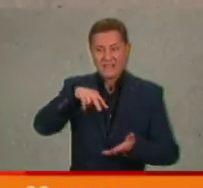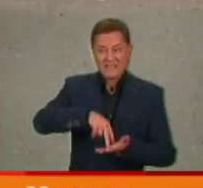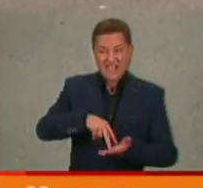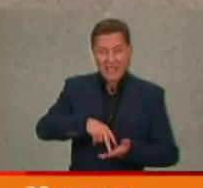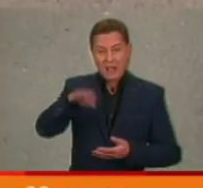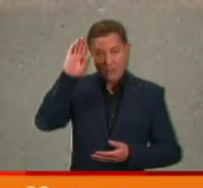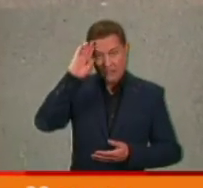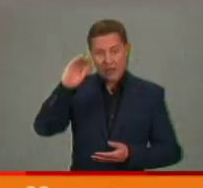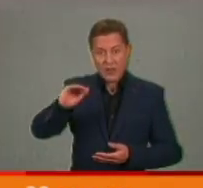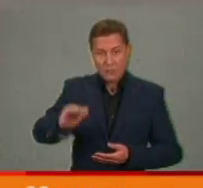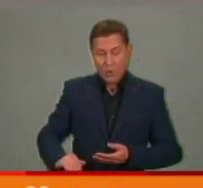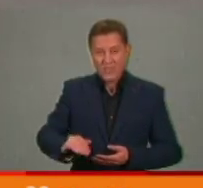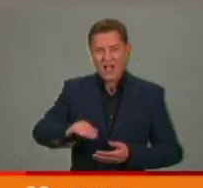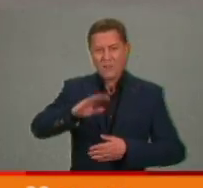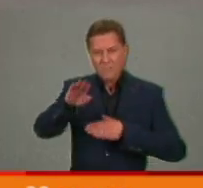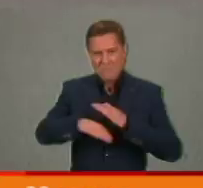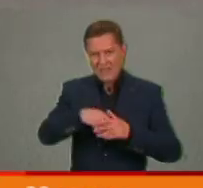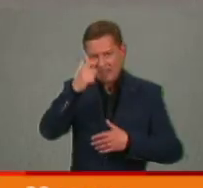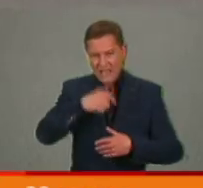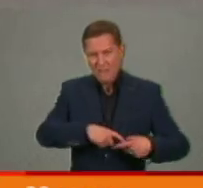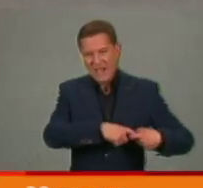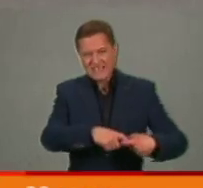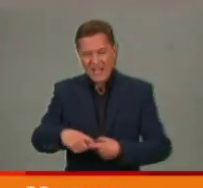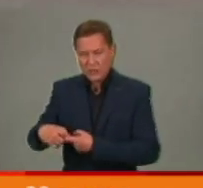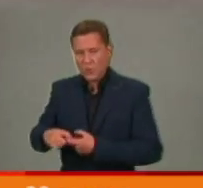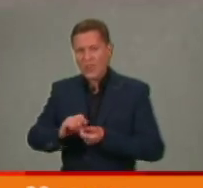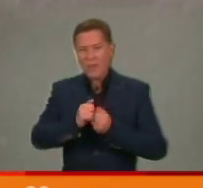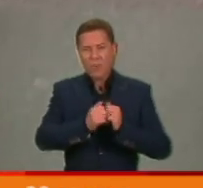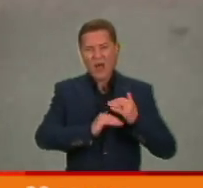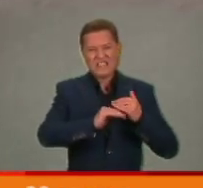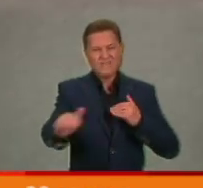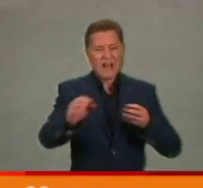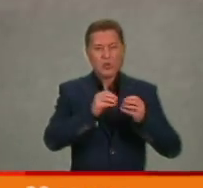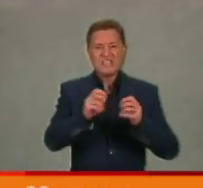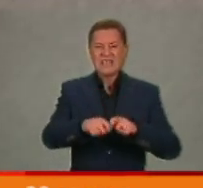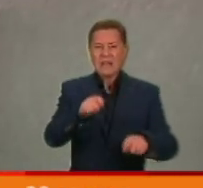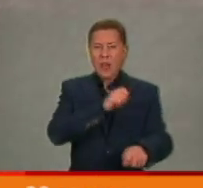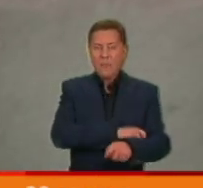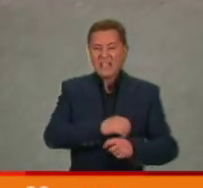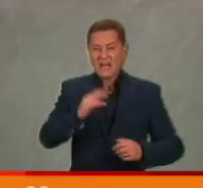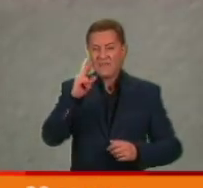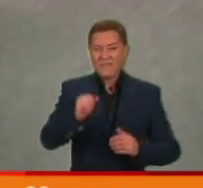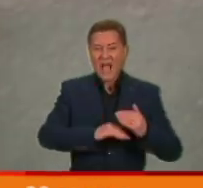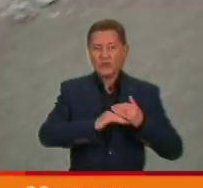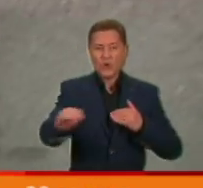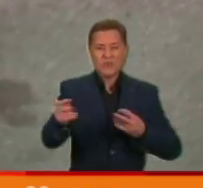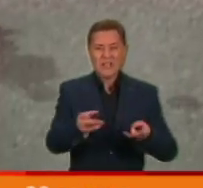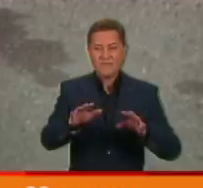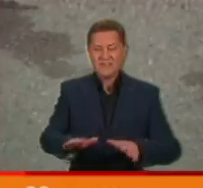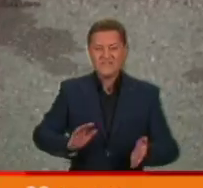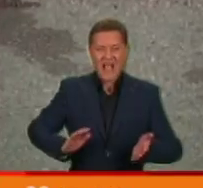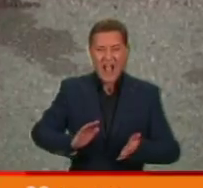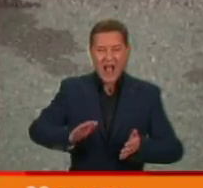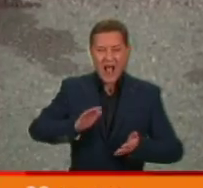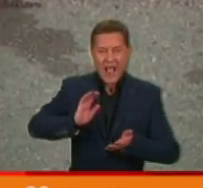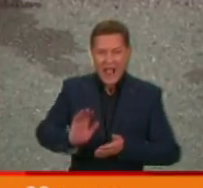Автівка підім'яла дитину під себе. Маленького тягнуло по асфальту із десяток метрів. На дорозі досі лишився гальмівний шлях